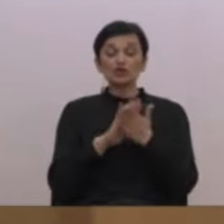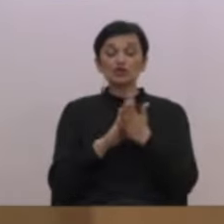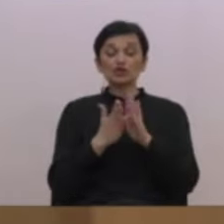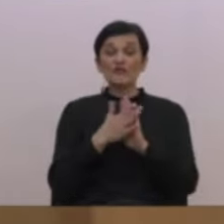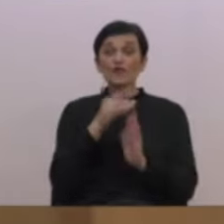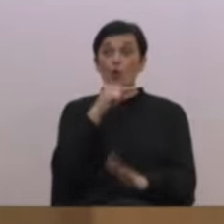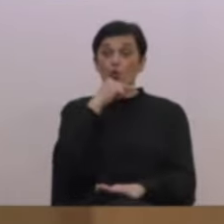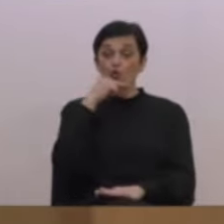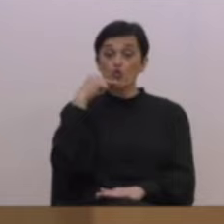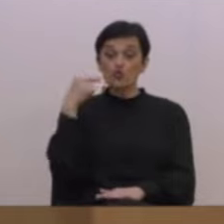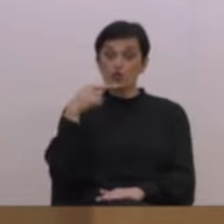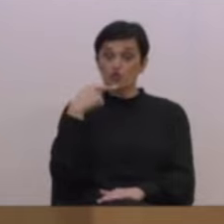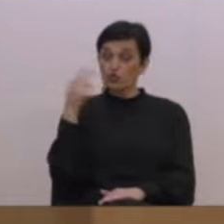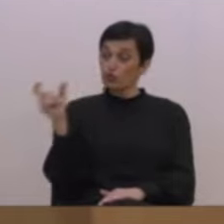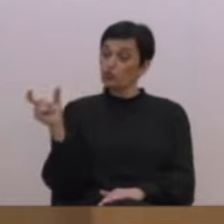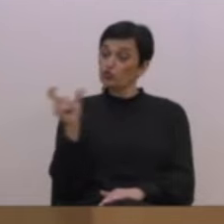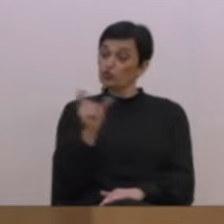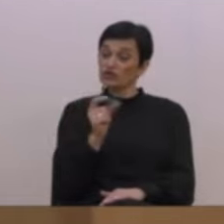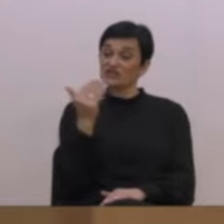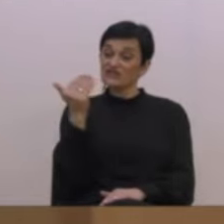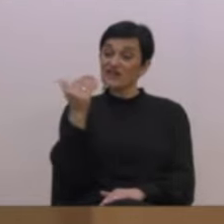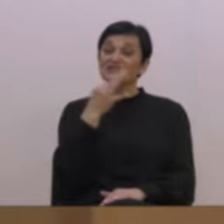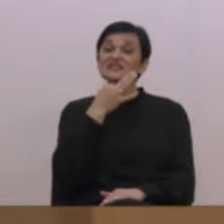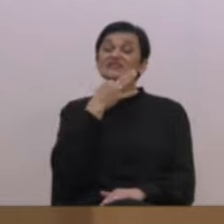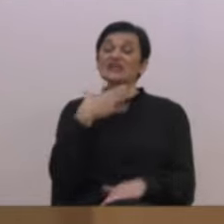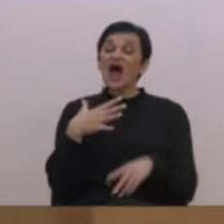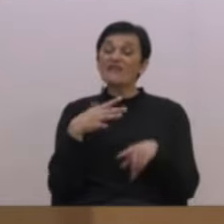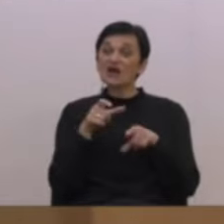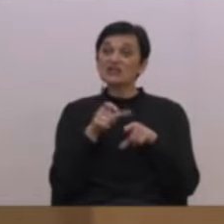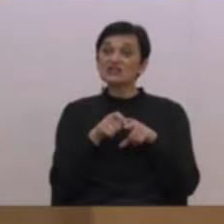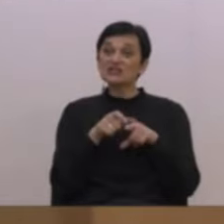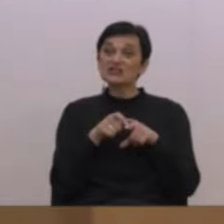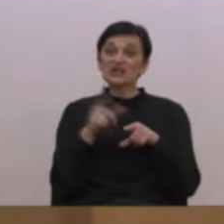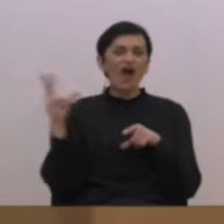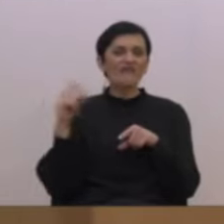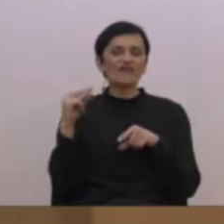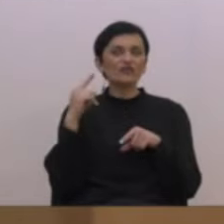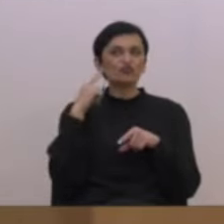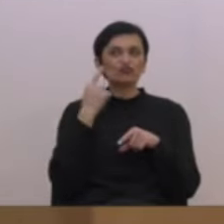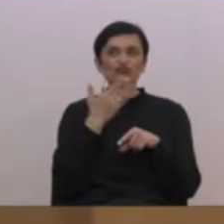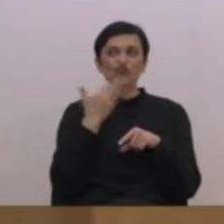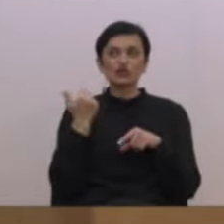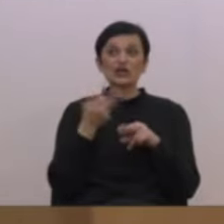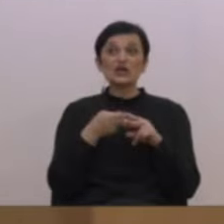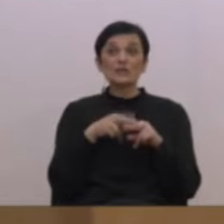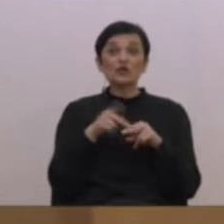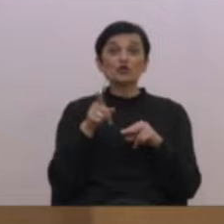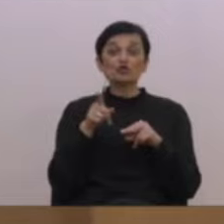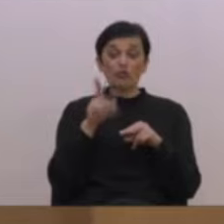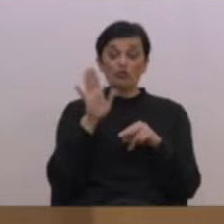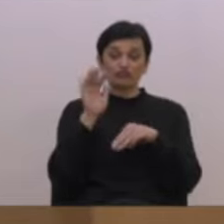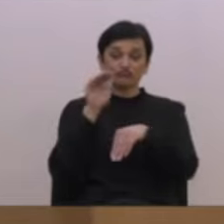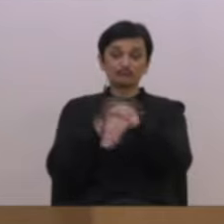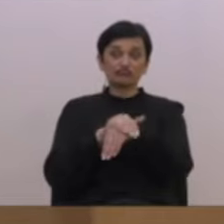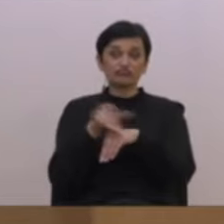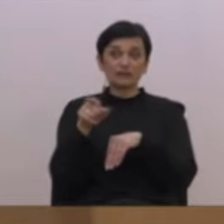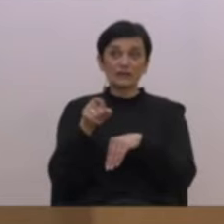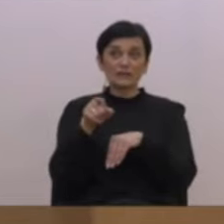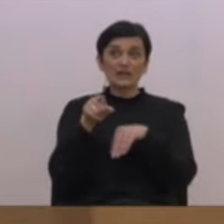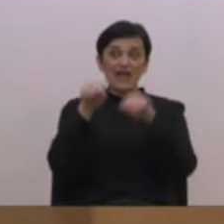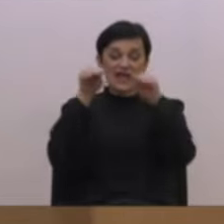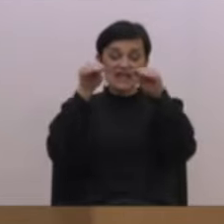რუსული როგორც გითხვით თქვენ საყვარელ სიტყვას. აი იმიტომ რომ გაიშიფრებით. რატოა